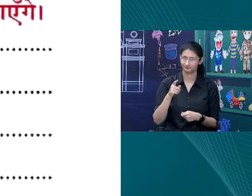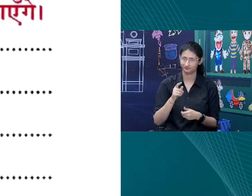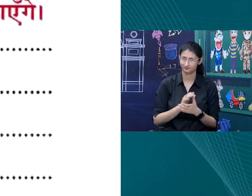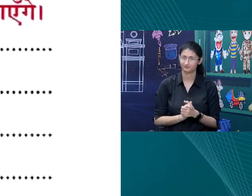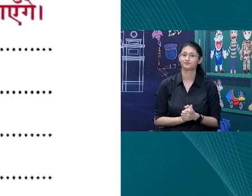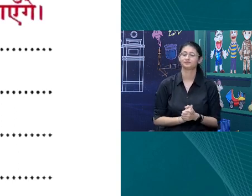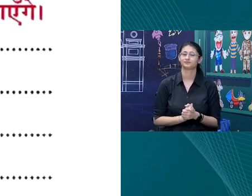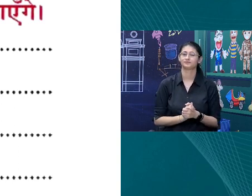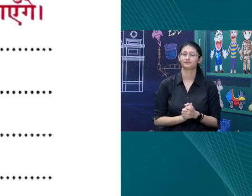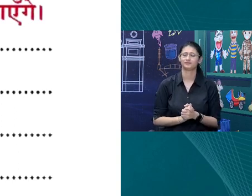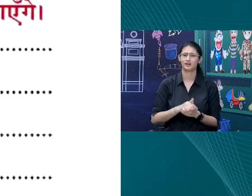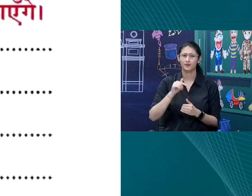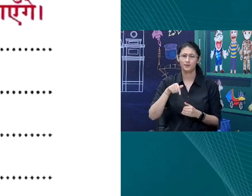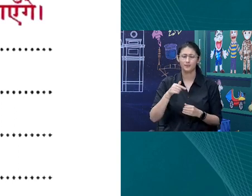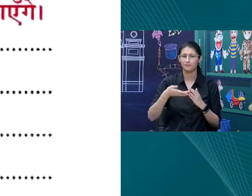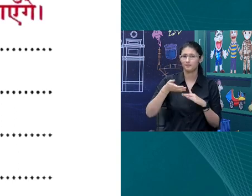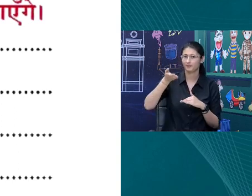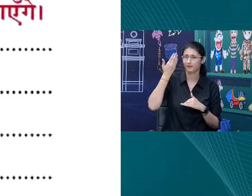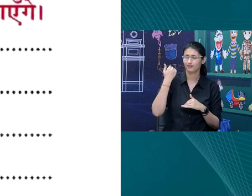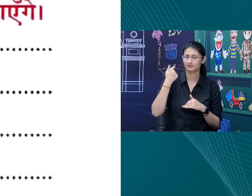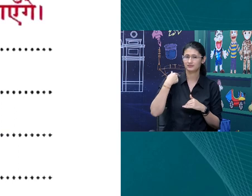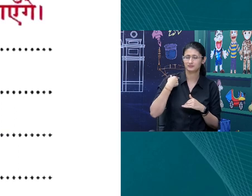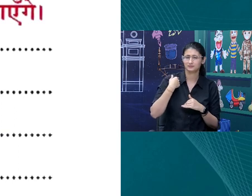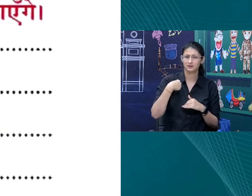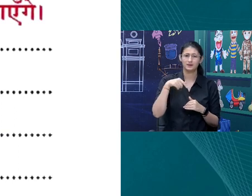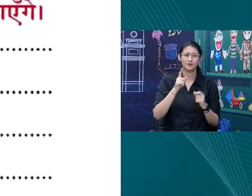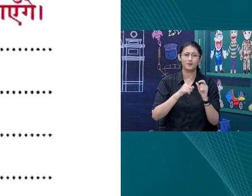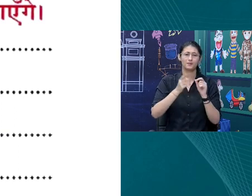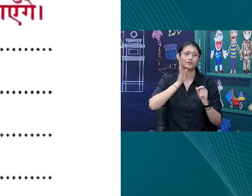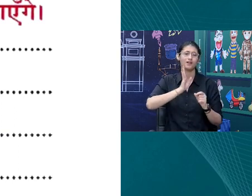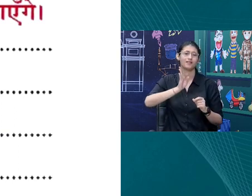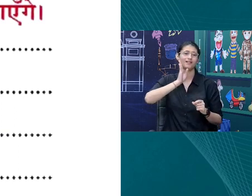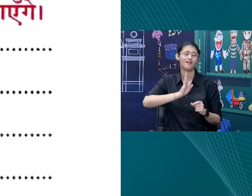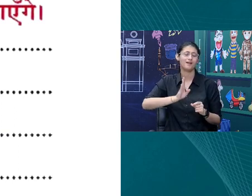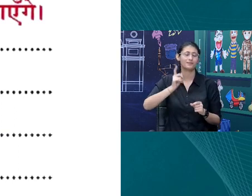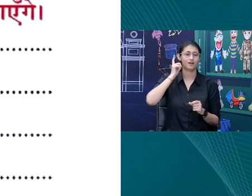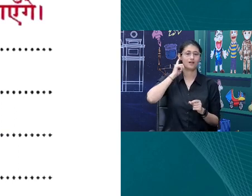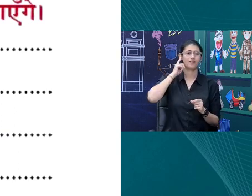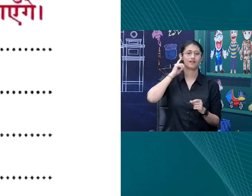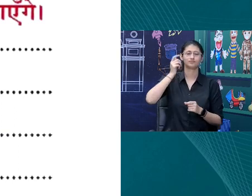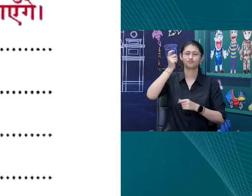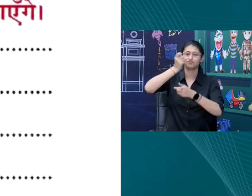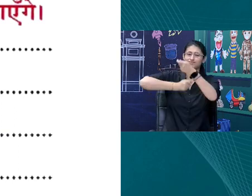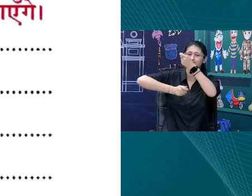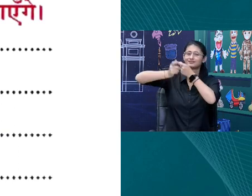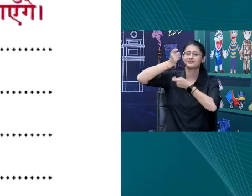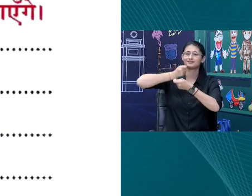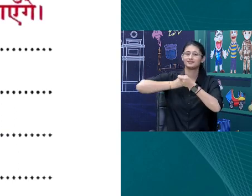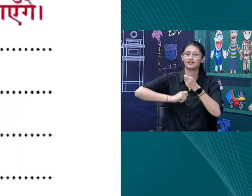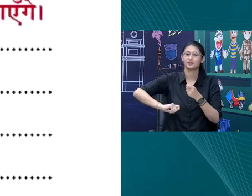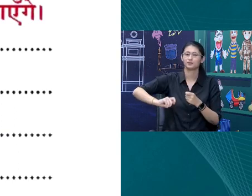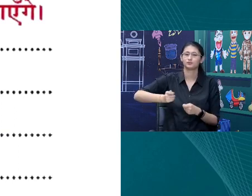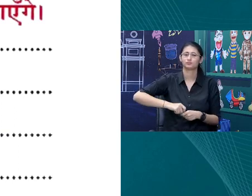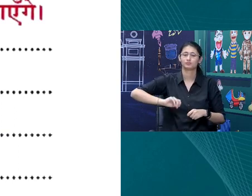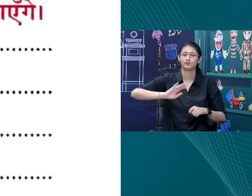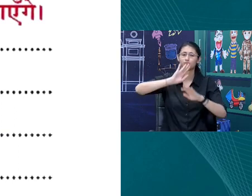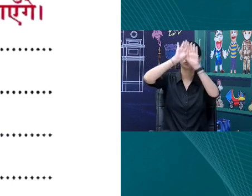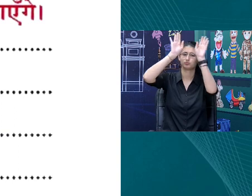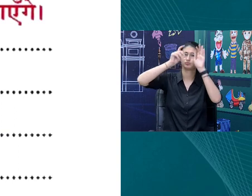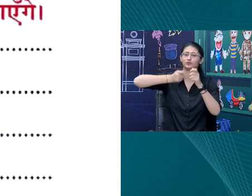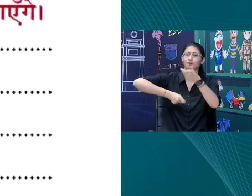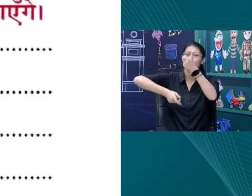उड़ी पतंग तो उसमें हमने देखा था की मांझा भी हमें दिखाया गया था पतंग भी दिखाई गई थी तो मांझा खो गया